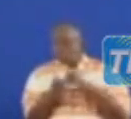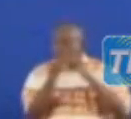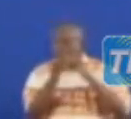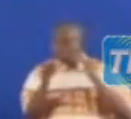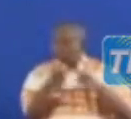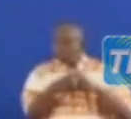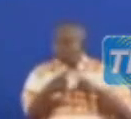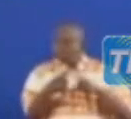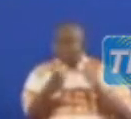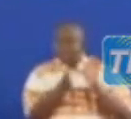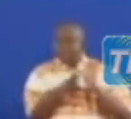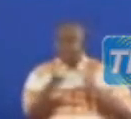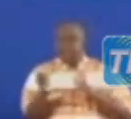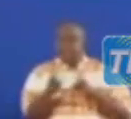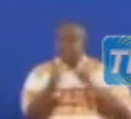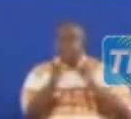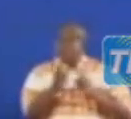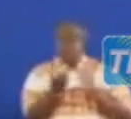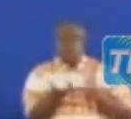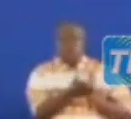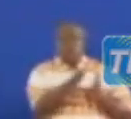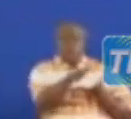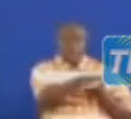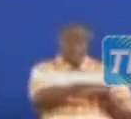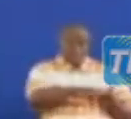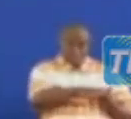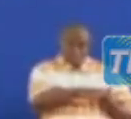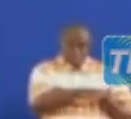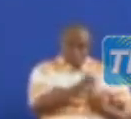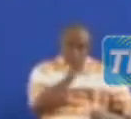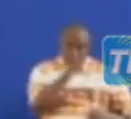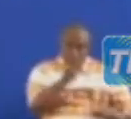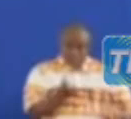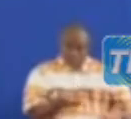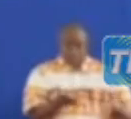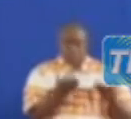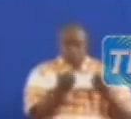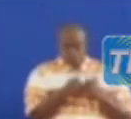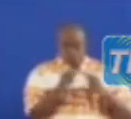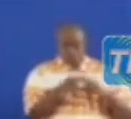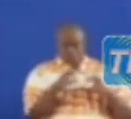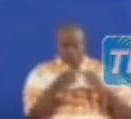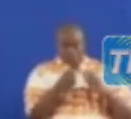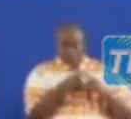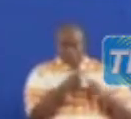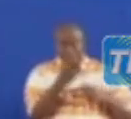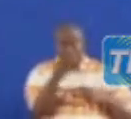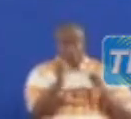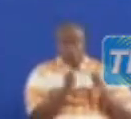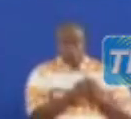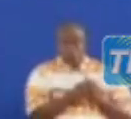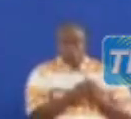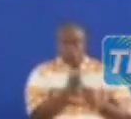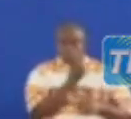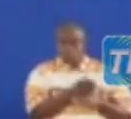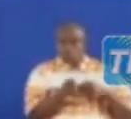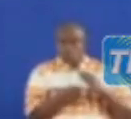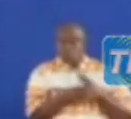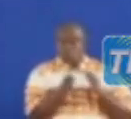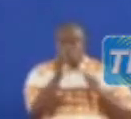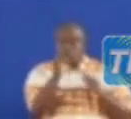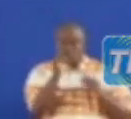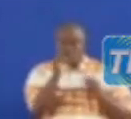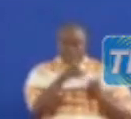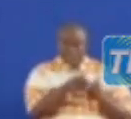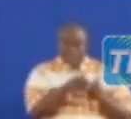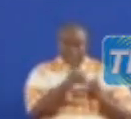za walimu wa shule za msingi zenye uwezo wa kuchukua kaya 510 na ujenzi wa nyumba hizi katika hatua